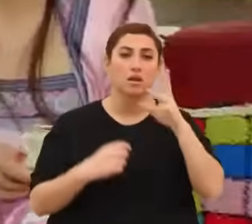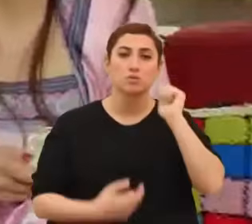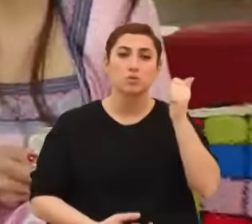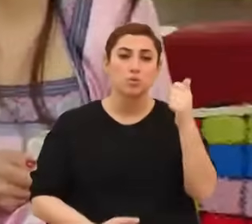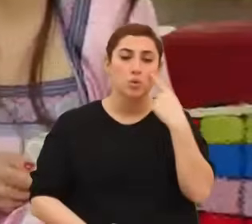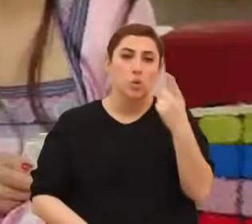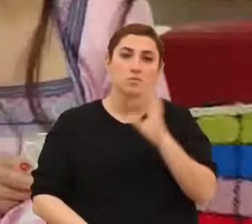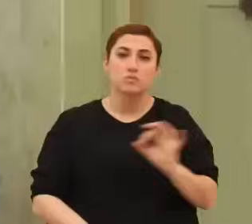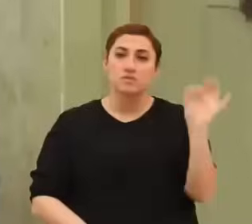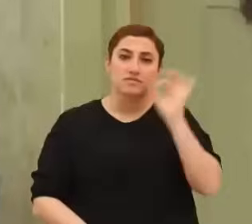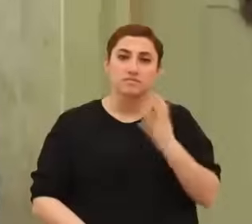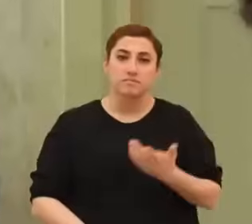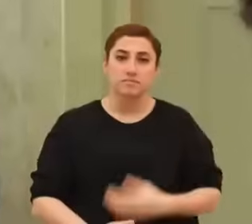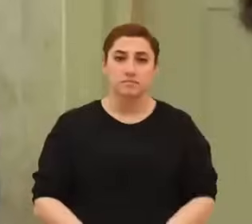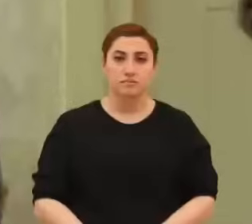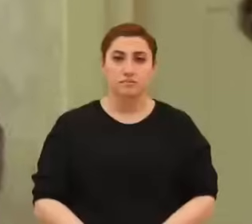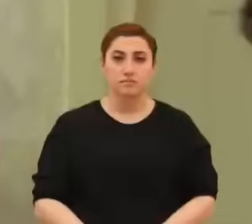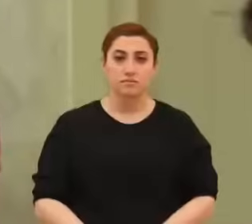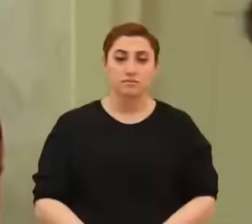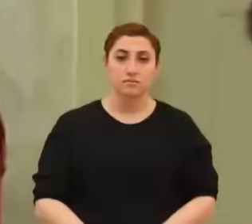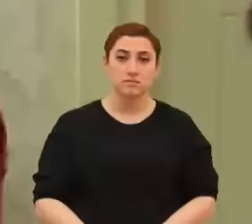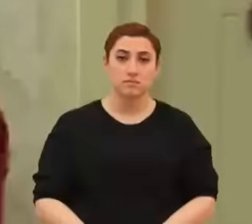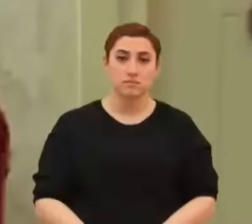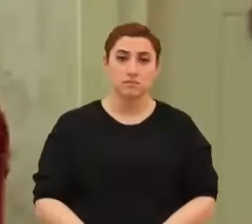gündür gözükmüyor hiç?